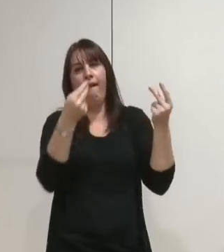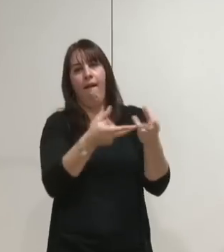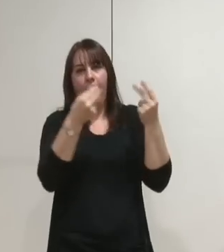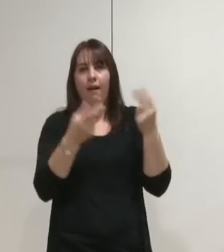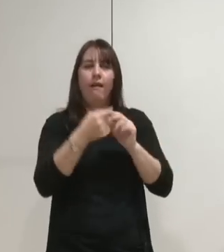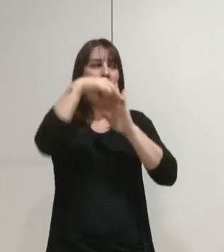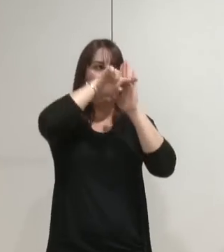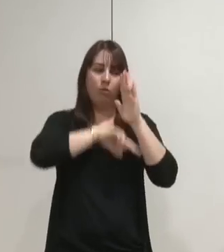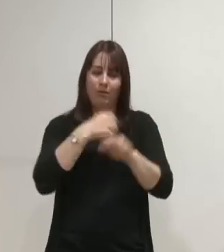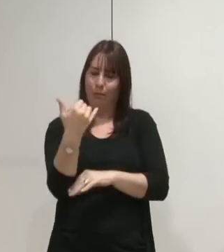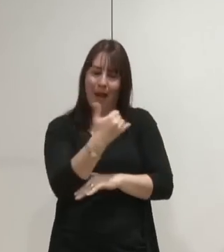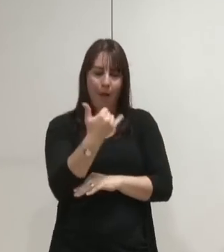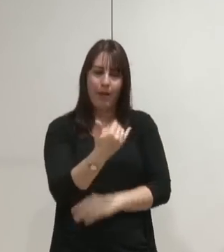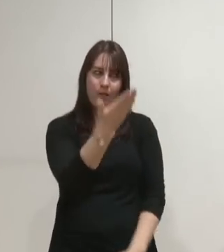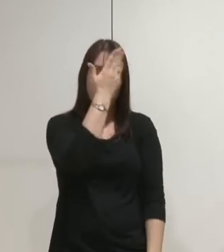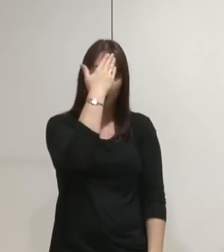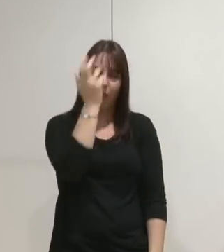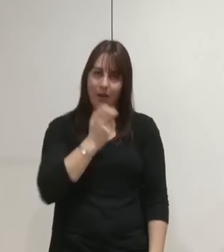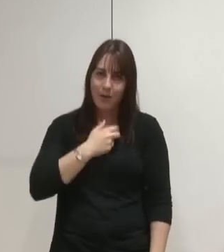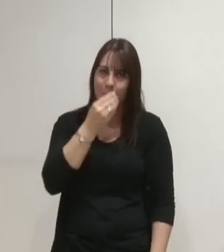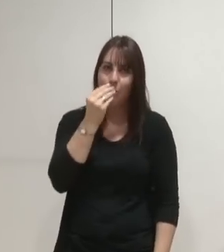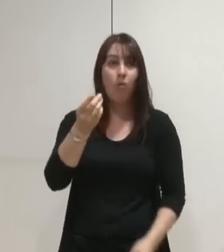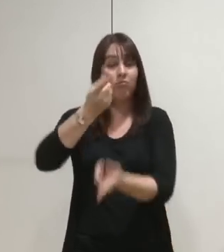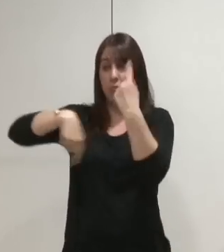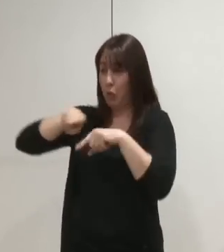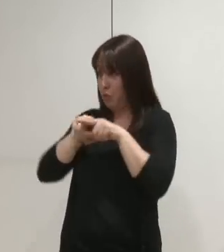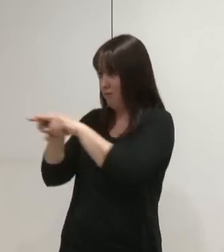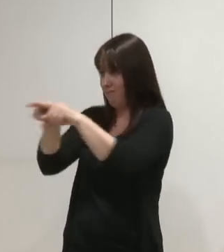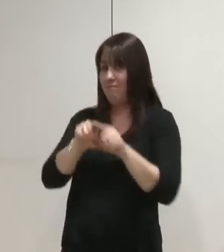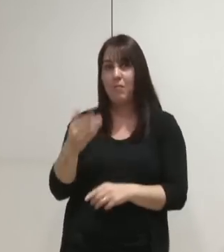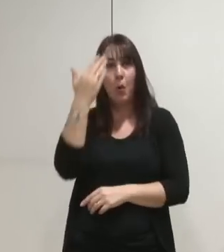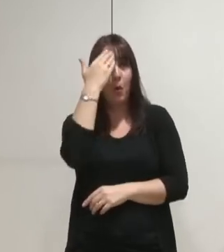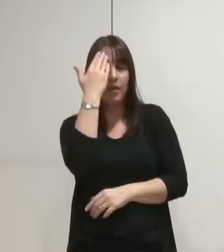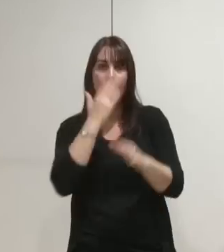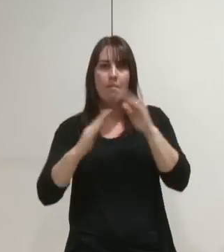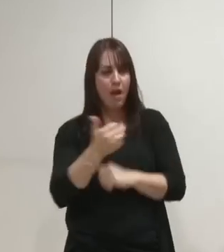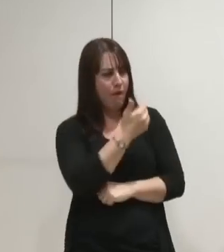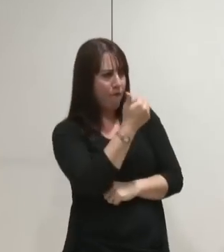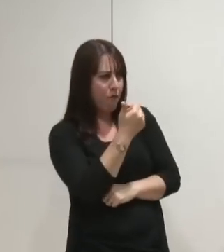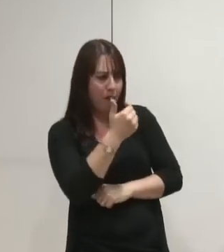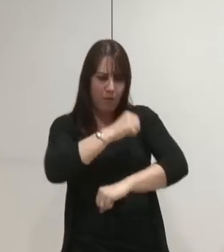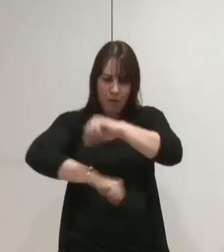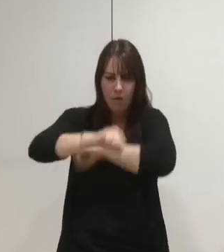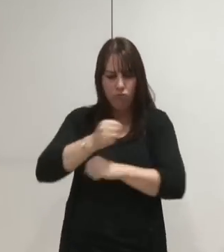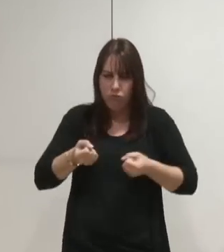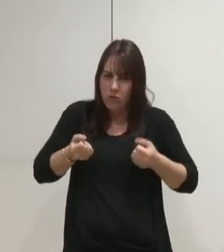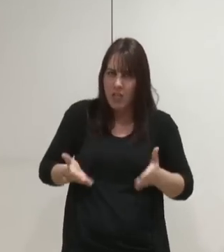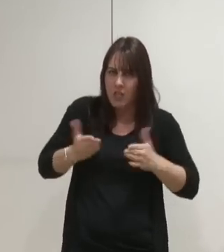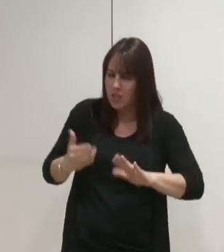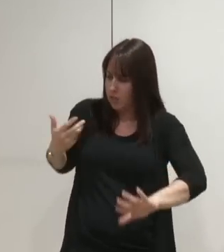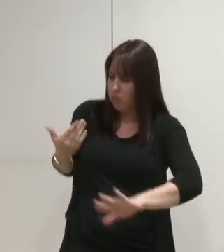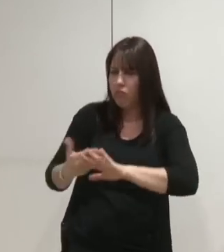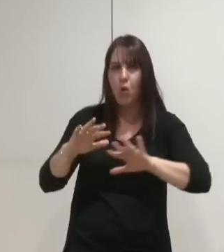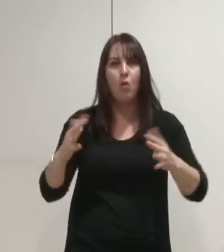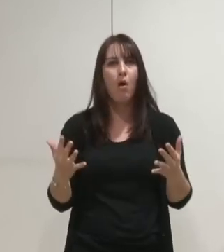la réglementation je la connait nous la connaissons mais les moyens que vous avez vous décidé